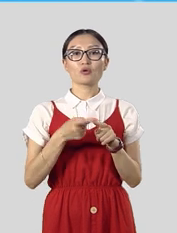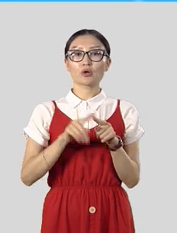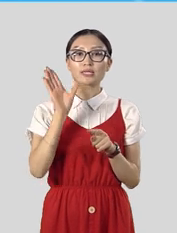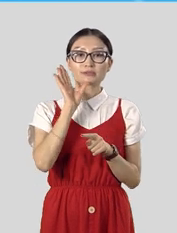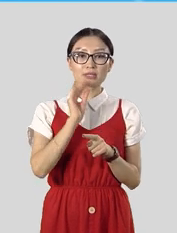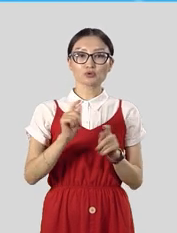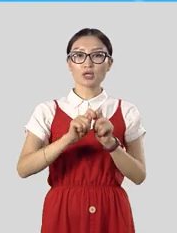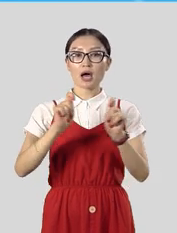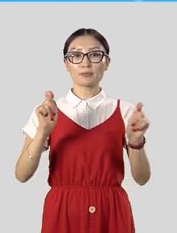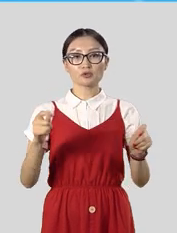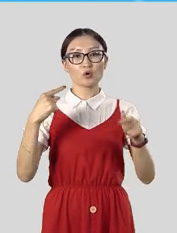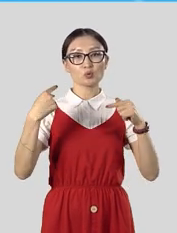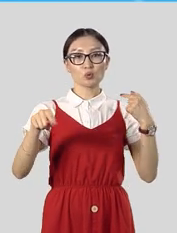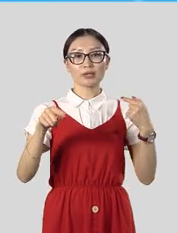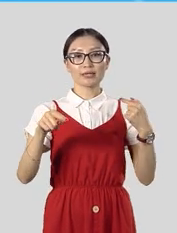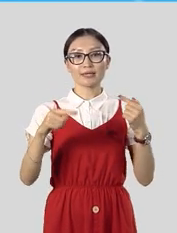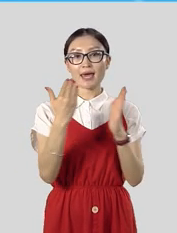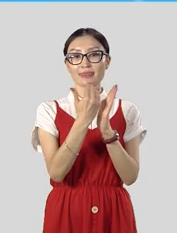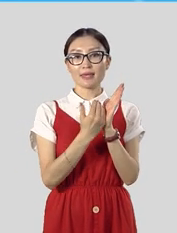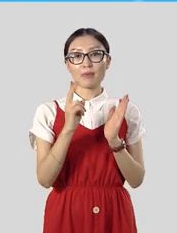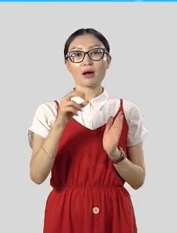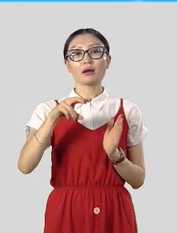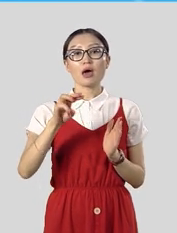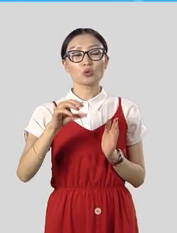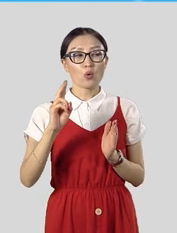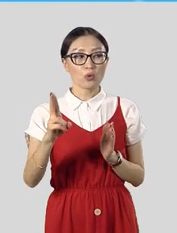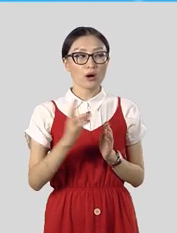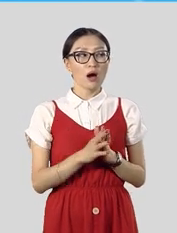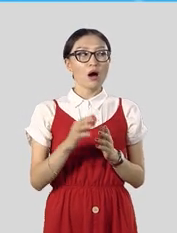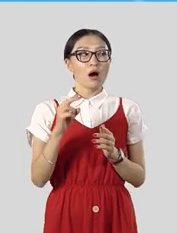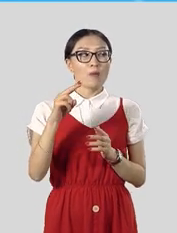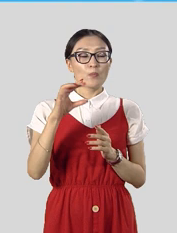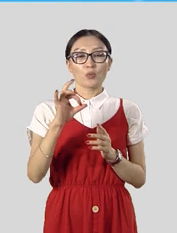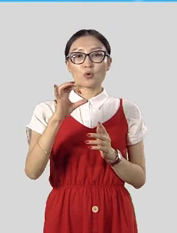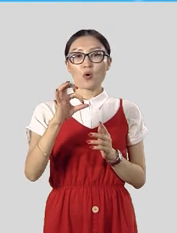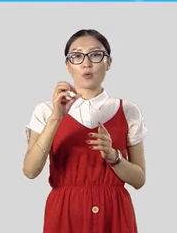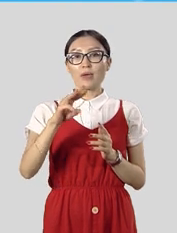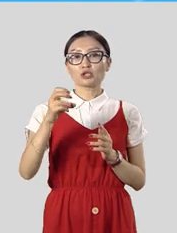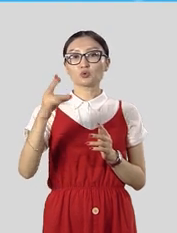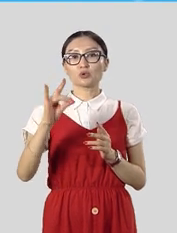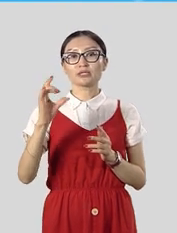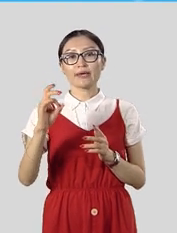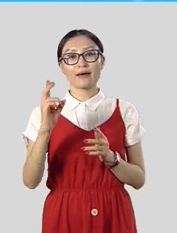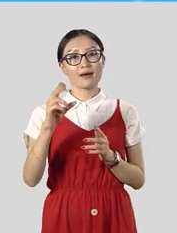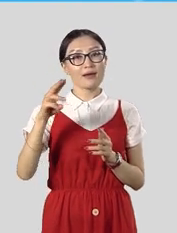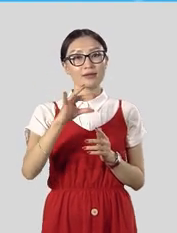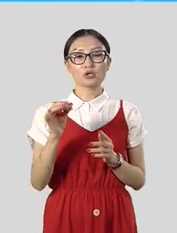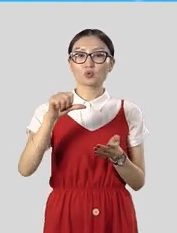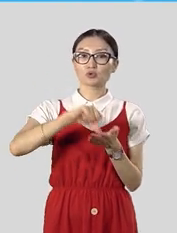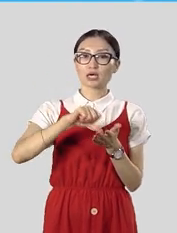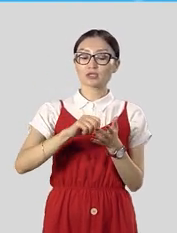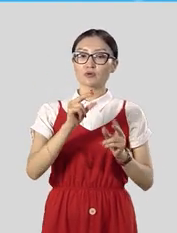способны образовывать другие типы клеток. Промежуточные клетки участвуют в